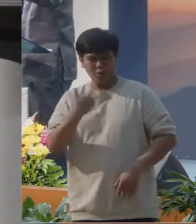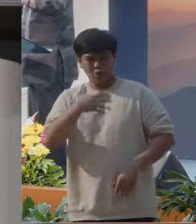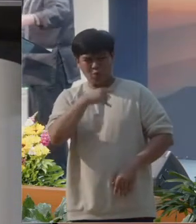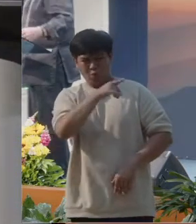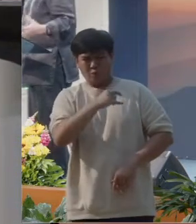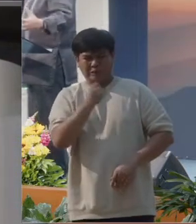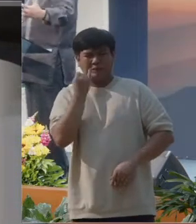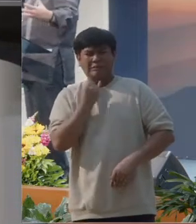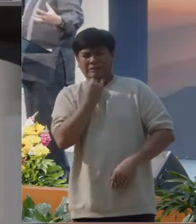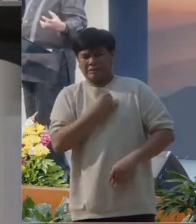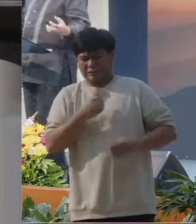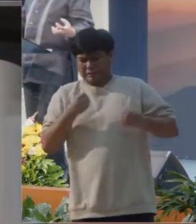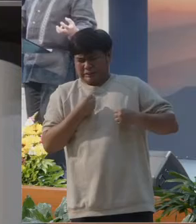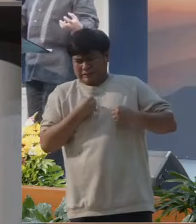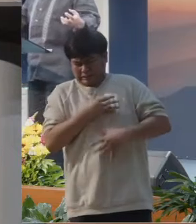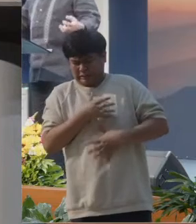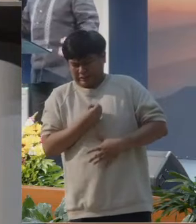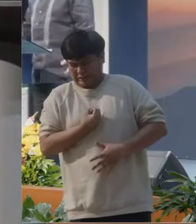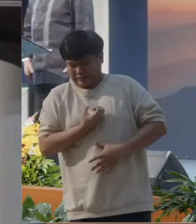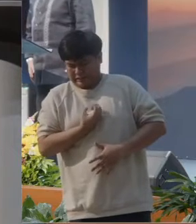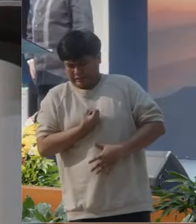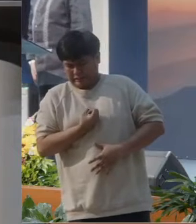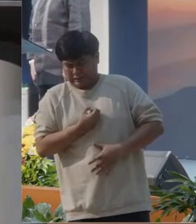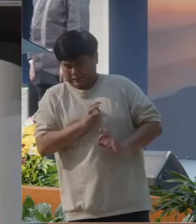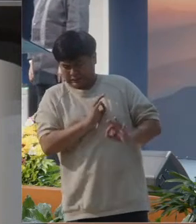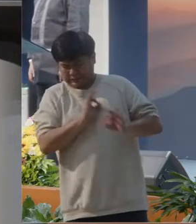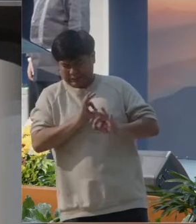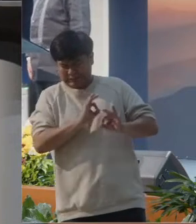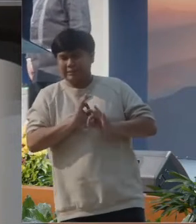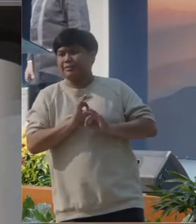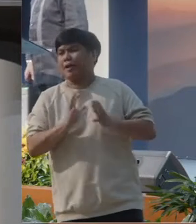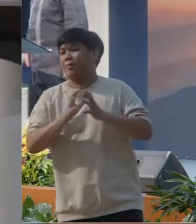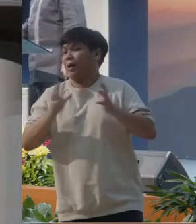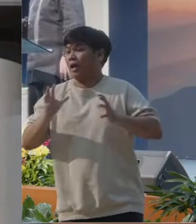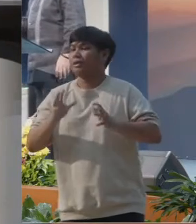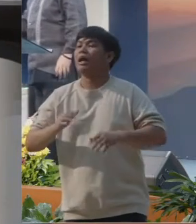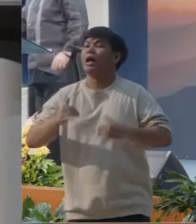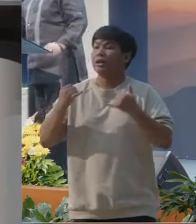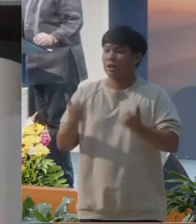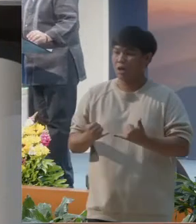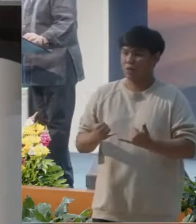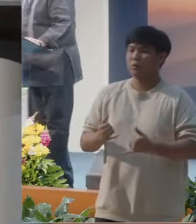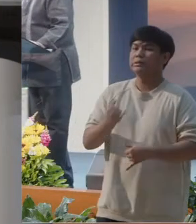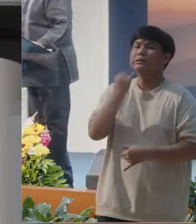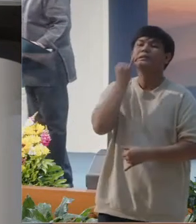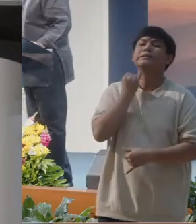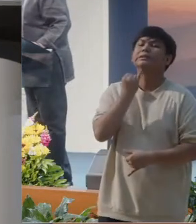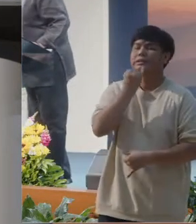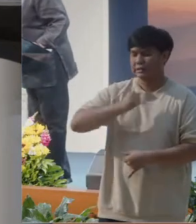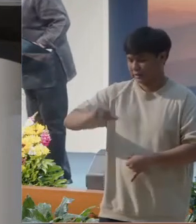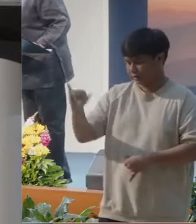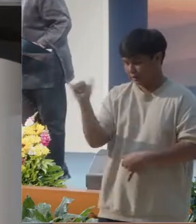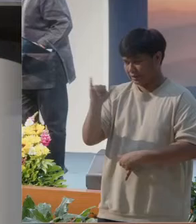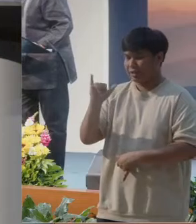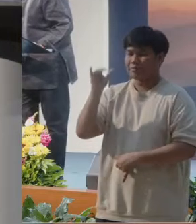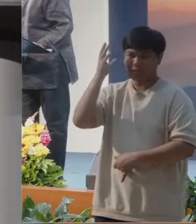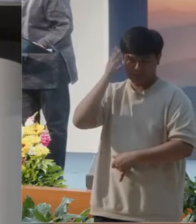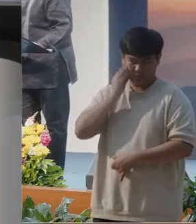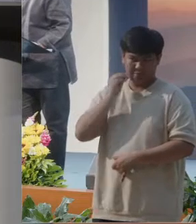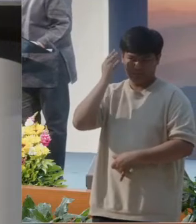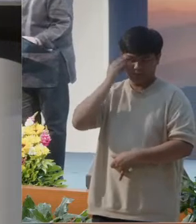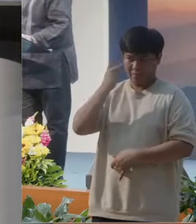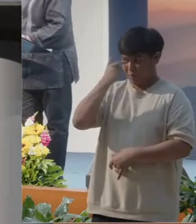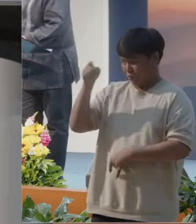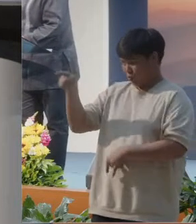mga kaaway nila ang siyang nangatakot, nangatunaw ang kanilang mga puso't damdamin. Ngayon sila ang nakaramdam